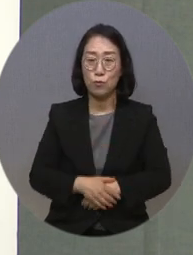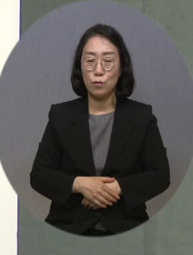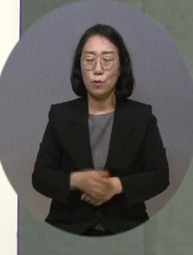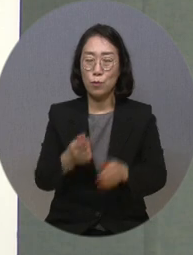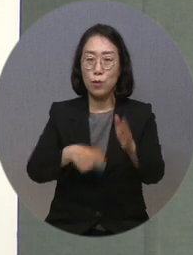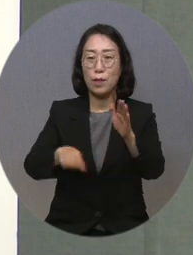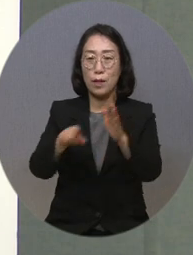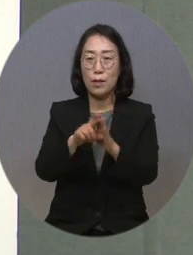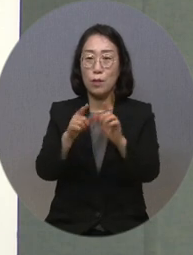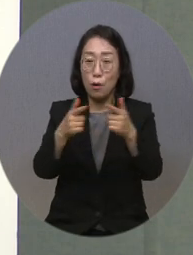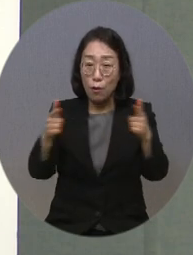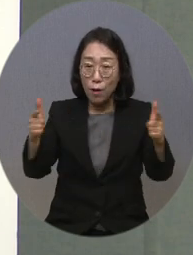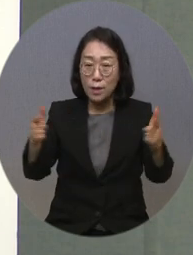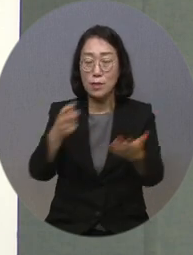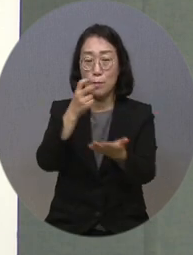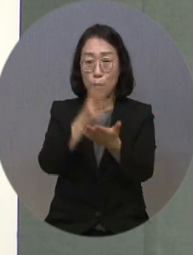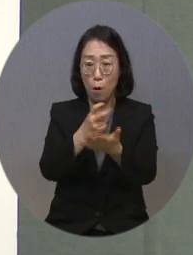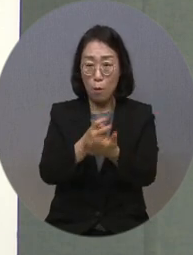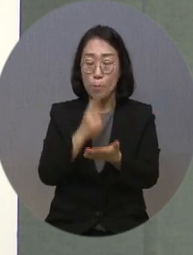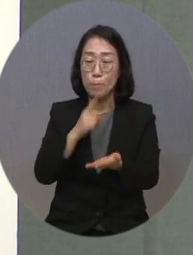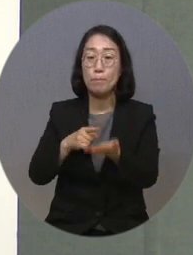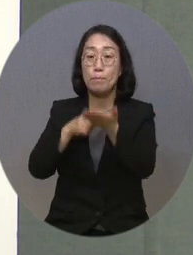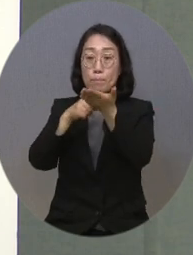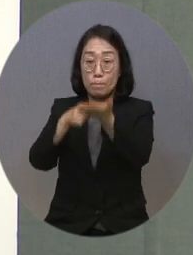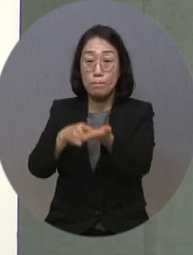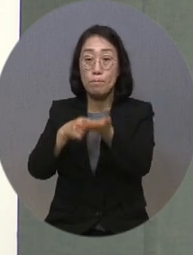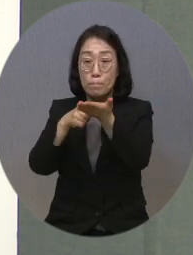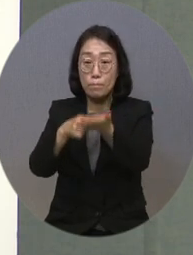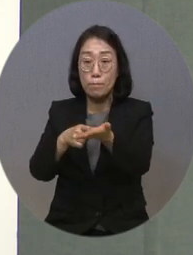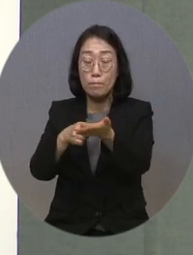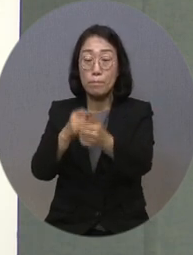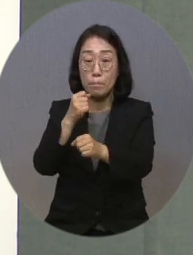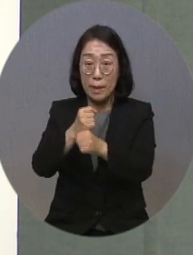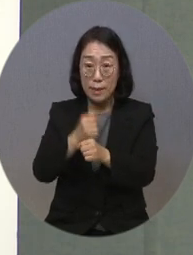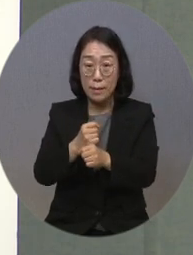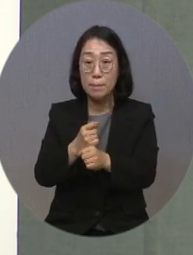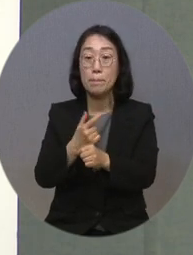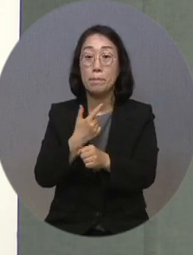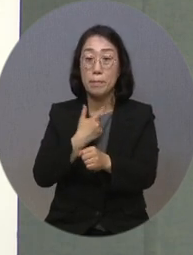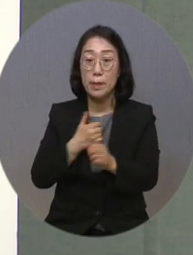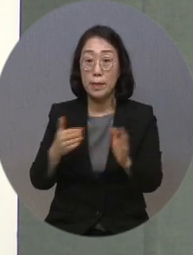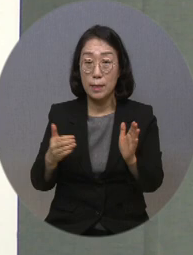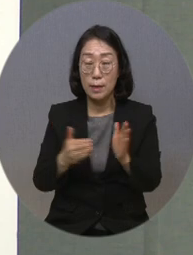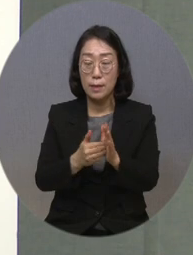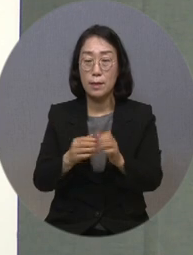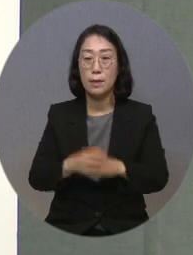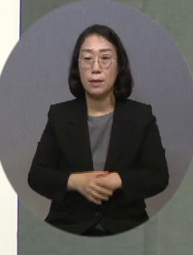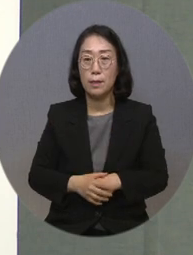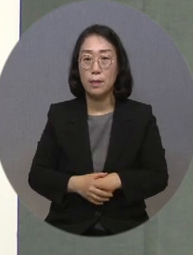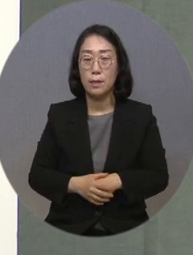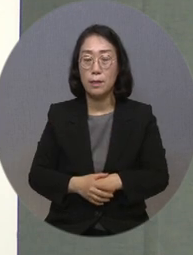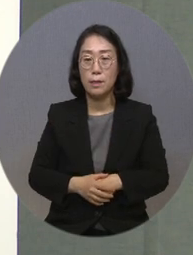여러 가지 발의도 하고 법안도 만드시고 그랬는데 특히